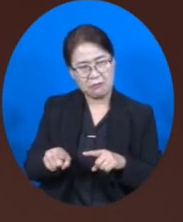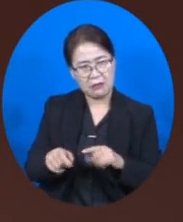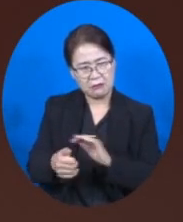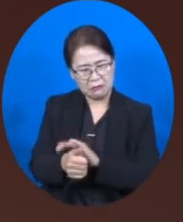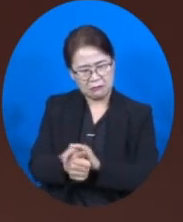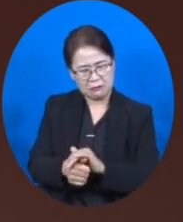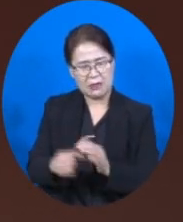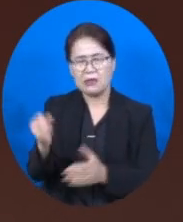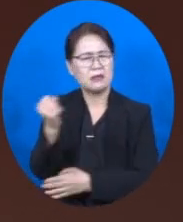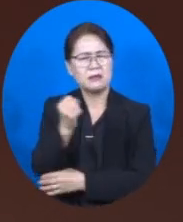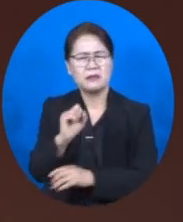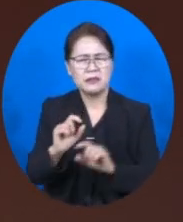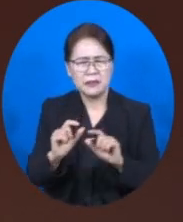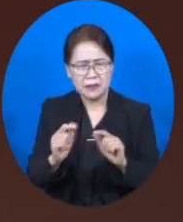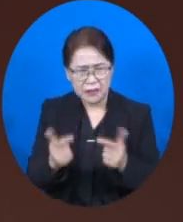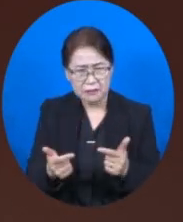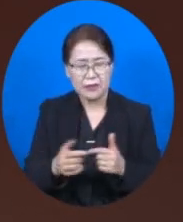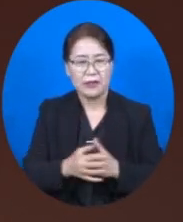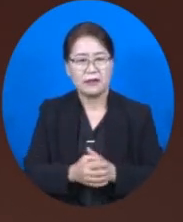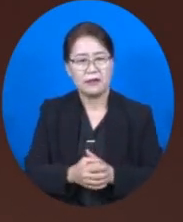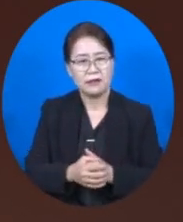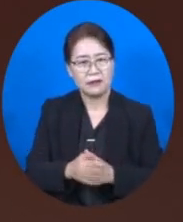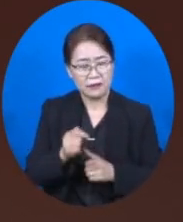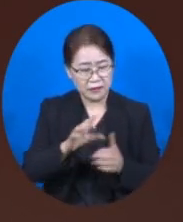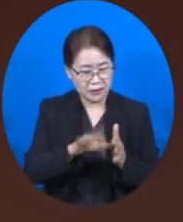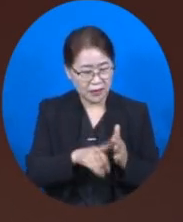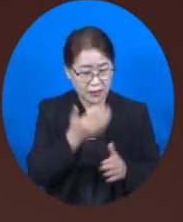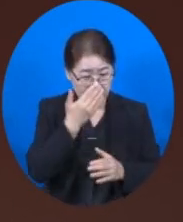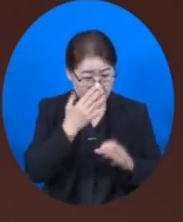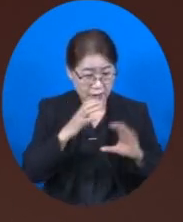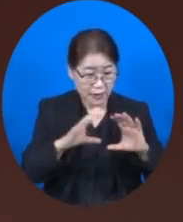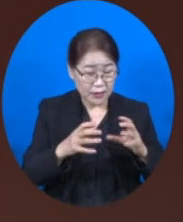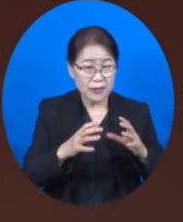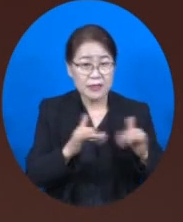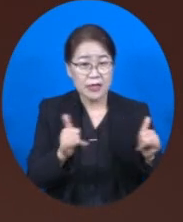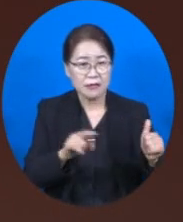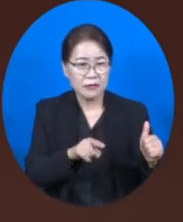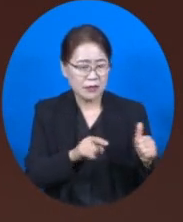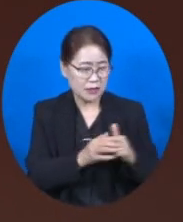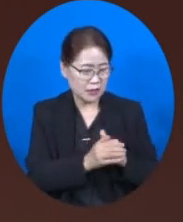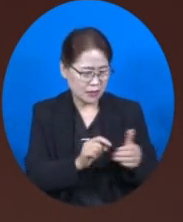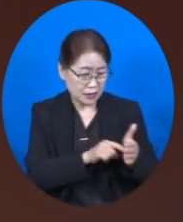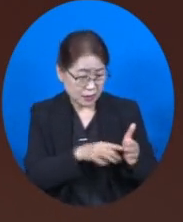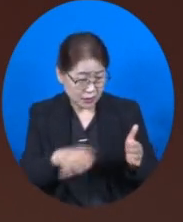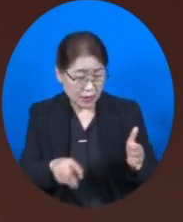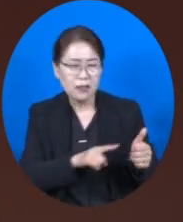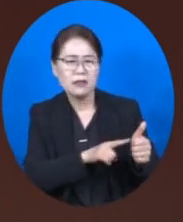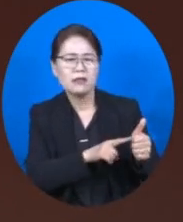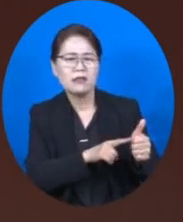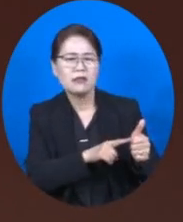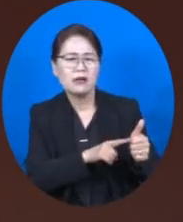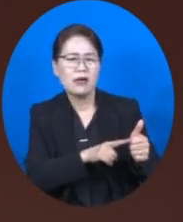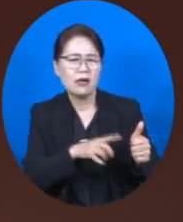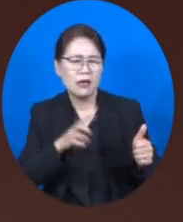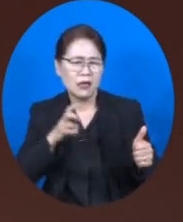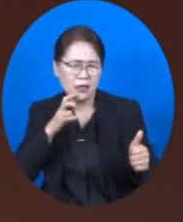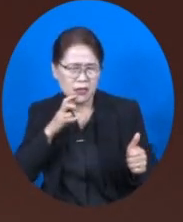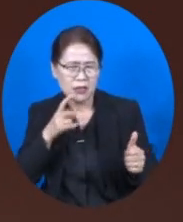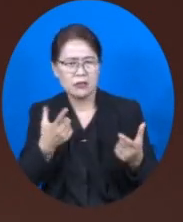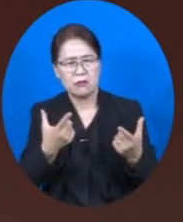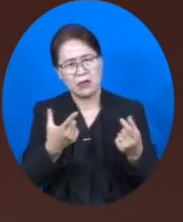않았다라고 하는 거죠 당시 이스라엘 사람들은요이 세리를 창녀와